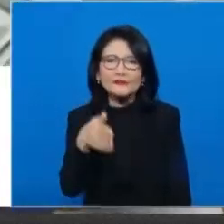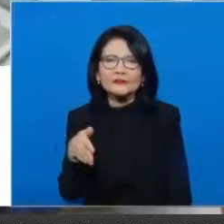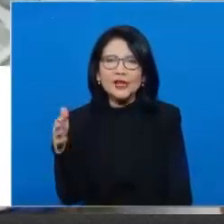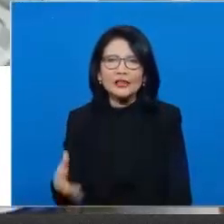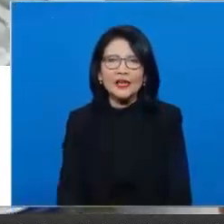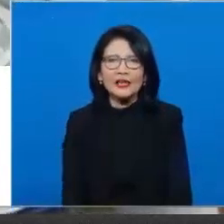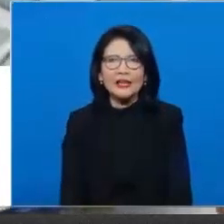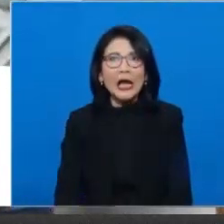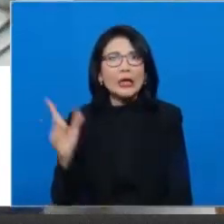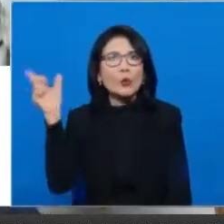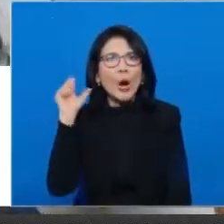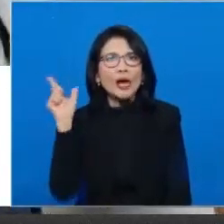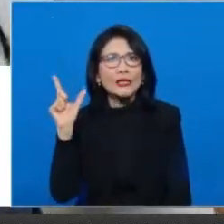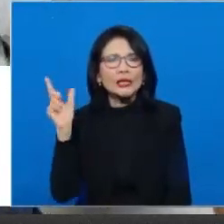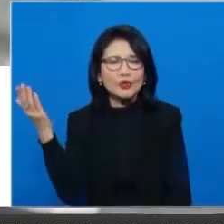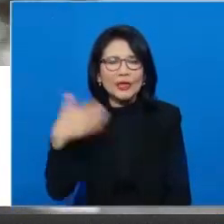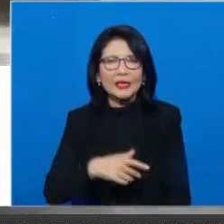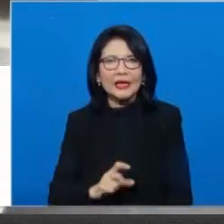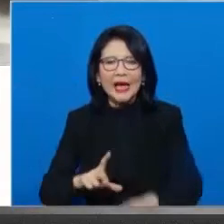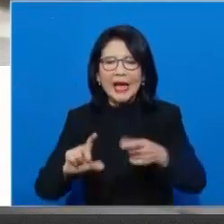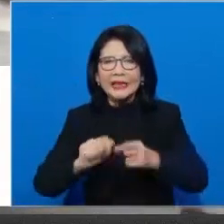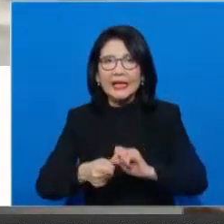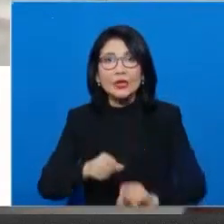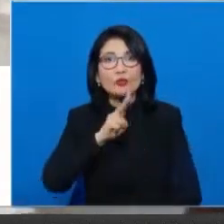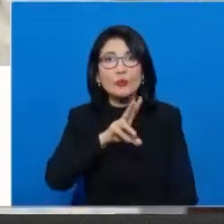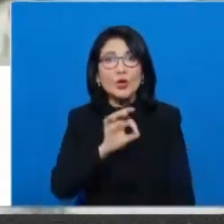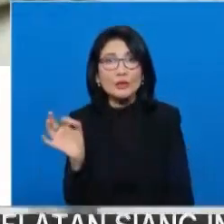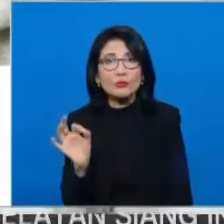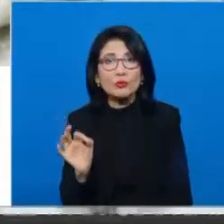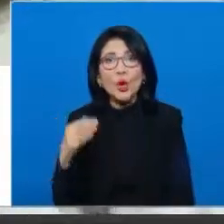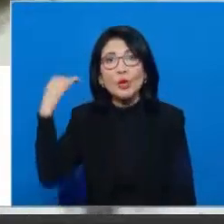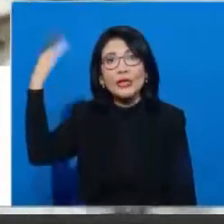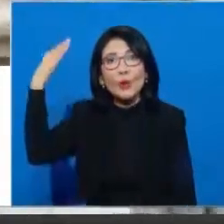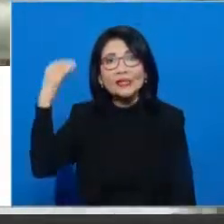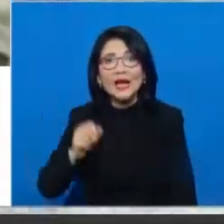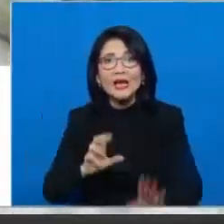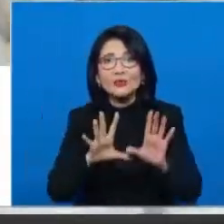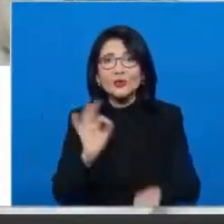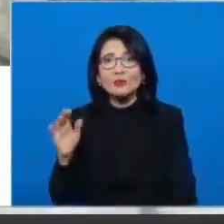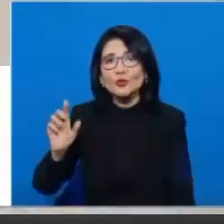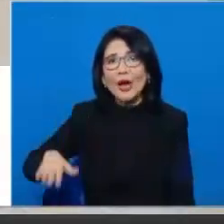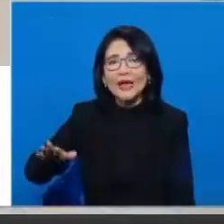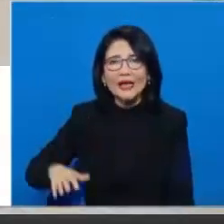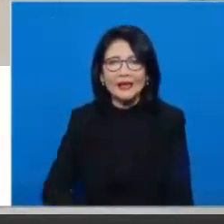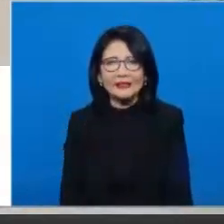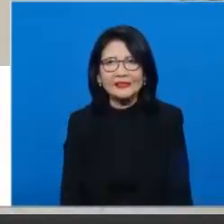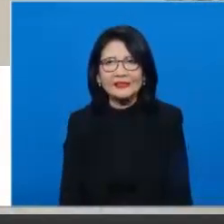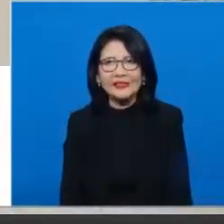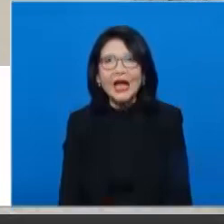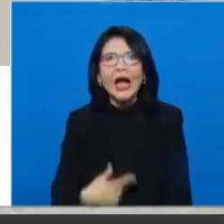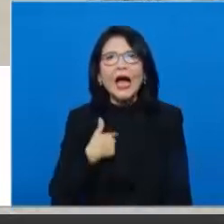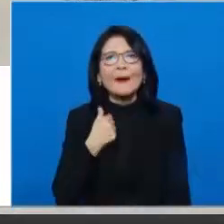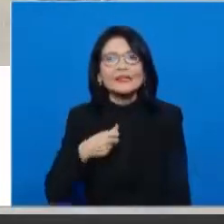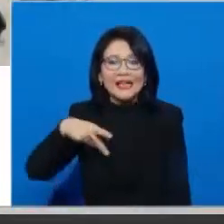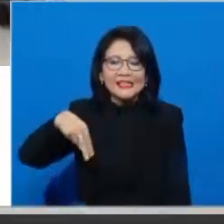bahkan mancanegara. Cukup dengan membayar tiket seharga Rp20.000 untuk dewasa dan Rp10.000 untuk anak-anak, pengunjung sudah dapat